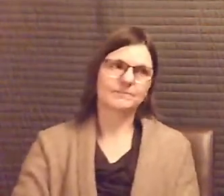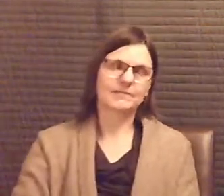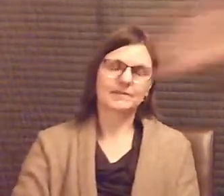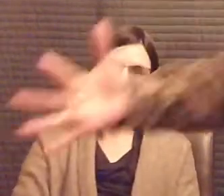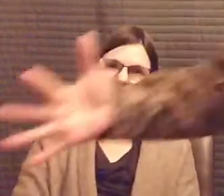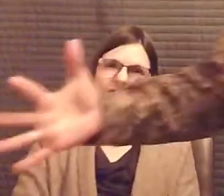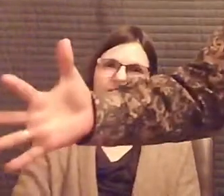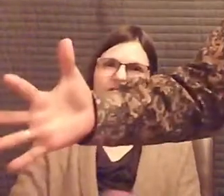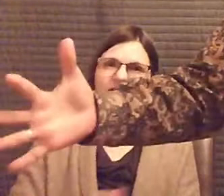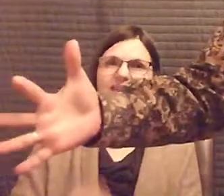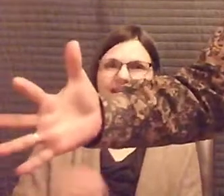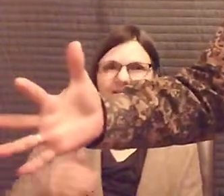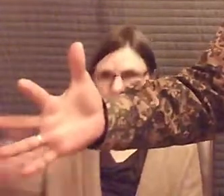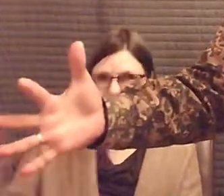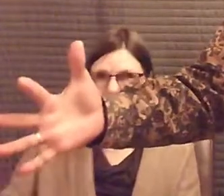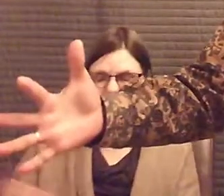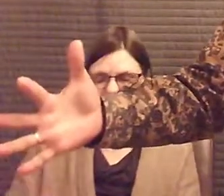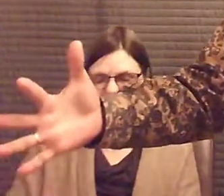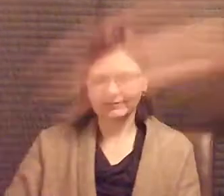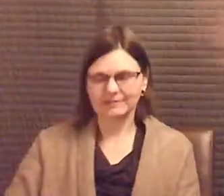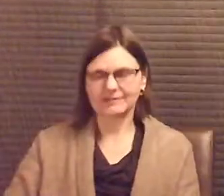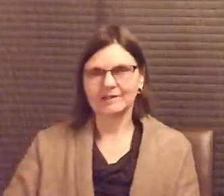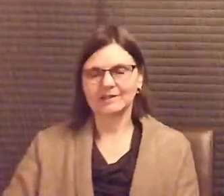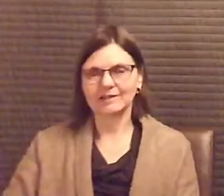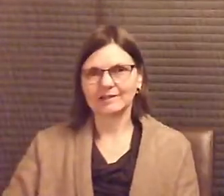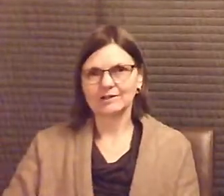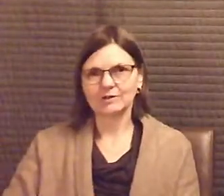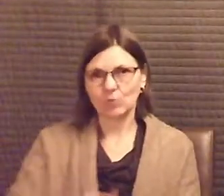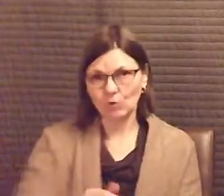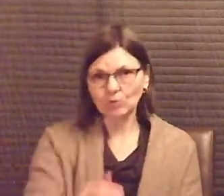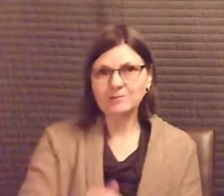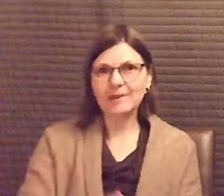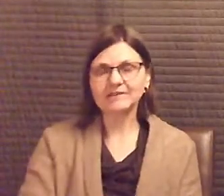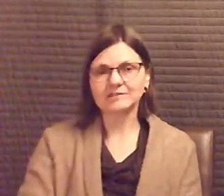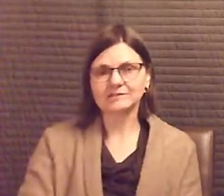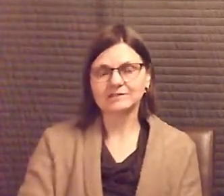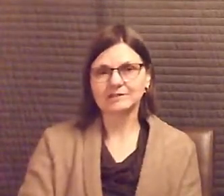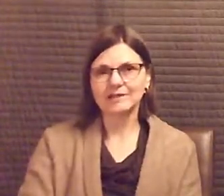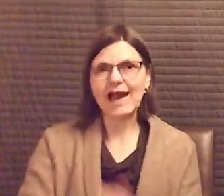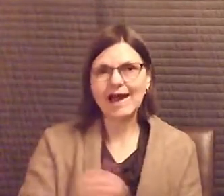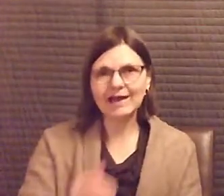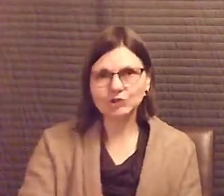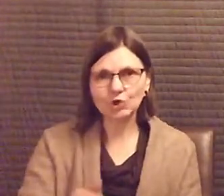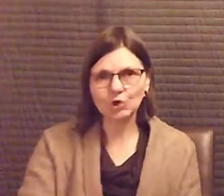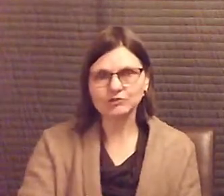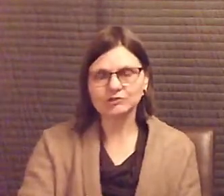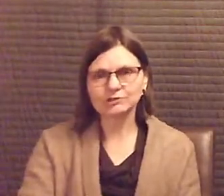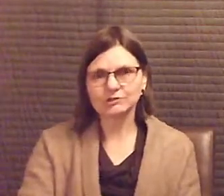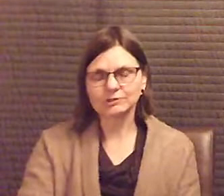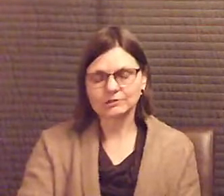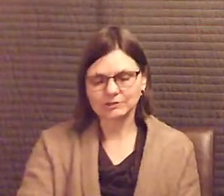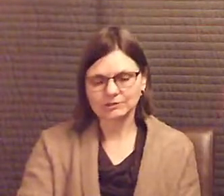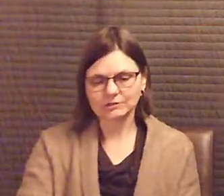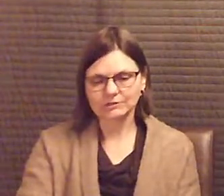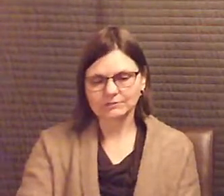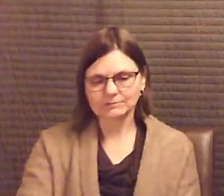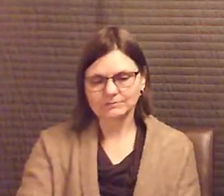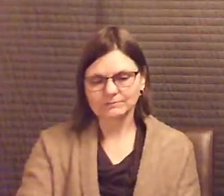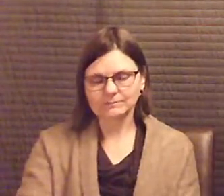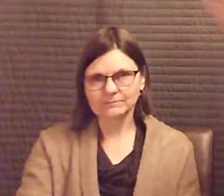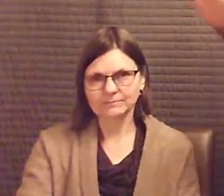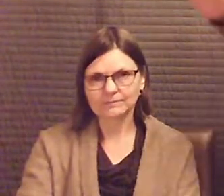weken en was het geloof is ook begins gehoorzaamheid terwijl aan god brakes